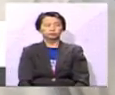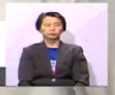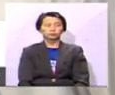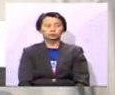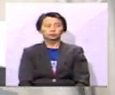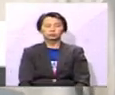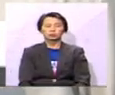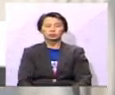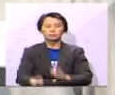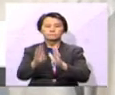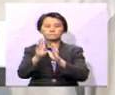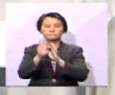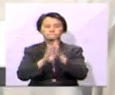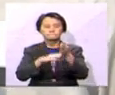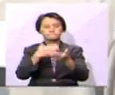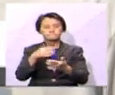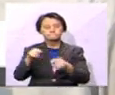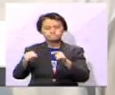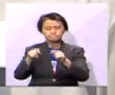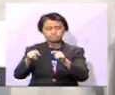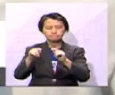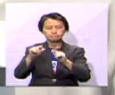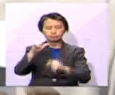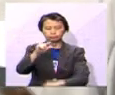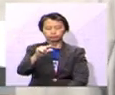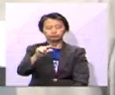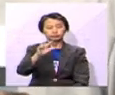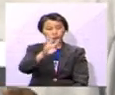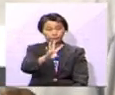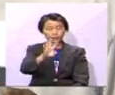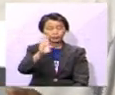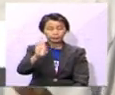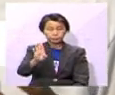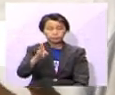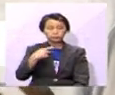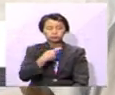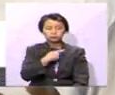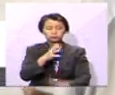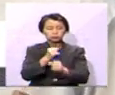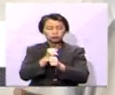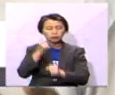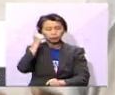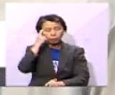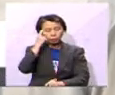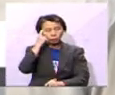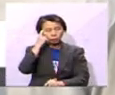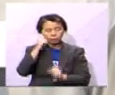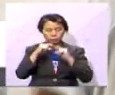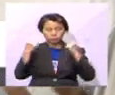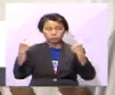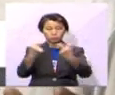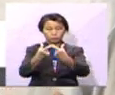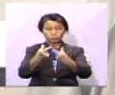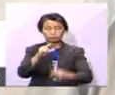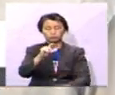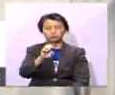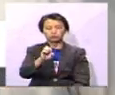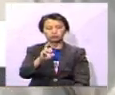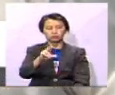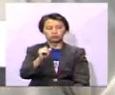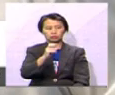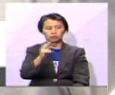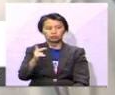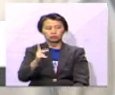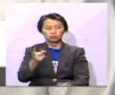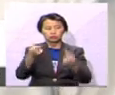Baik, kebaikannya yang kita dapat daripada gerakan ini, kita dapat tahu maklumat-maklumat pembarisan kita, gerakan kita, UMNO-UMNO kita,